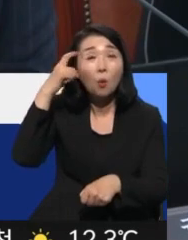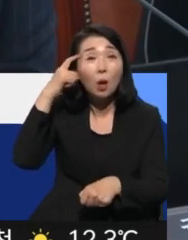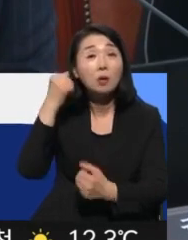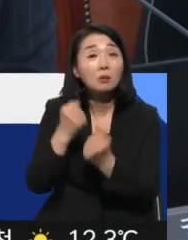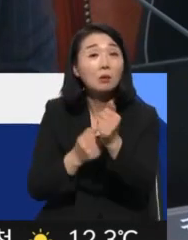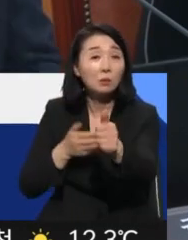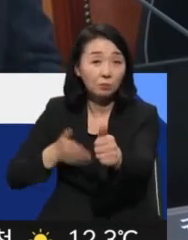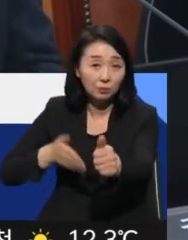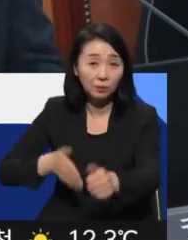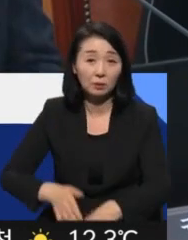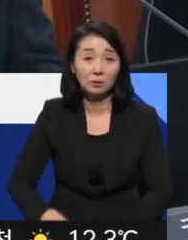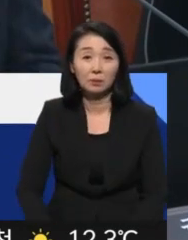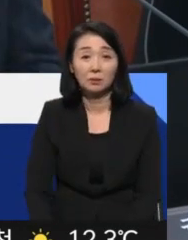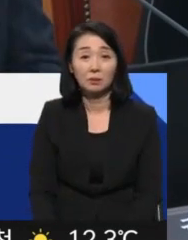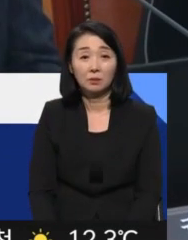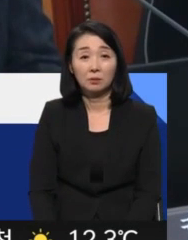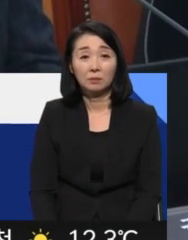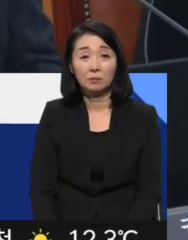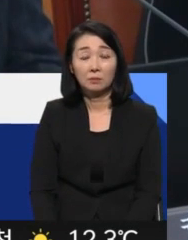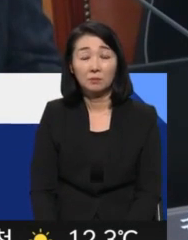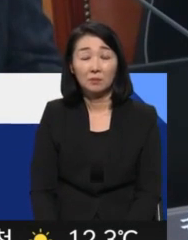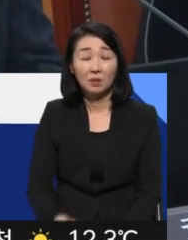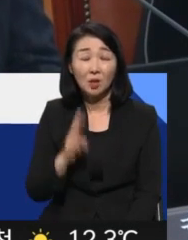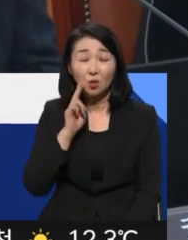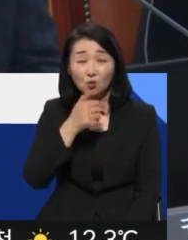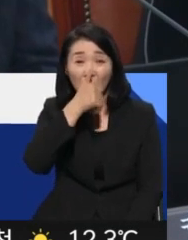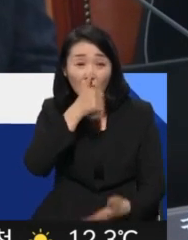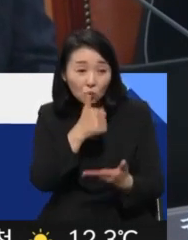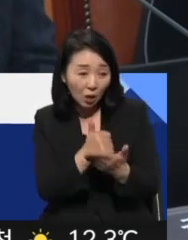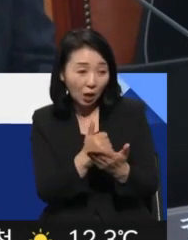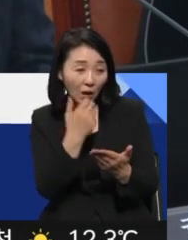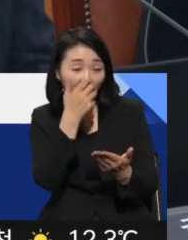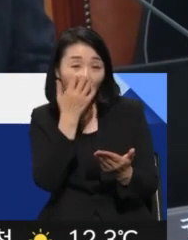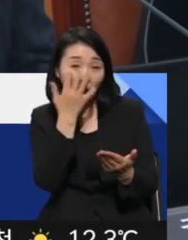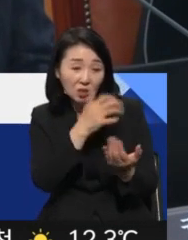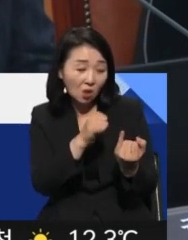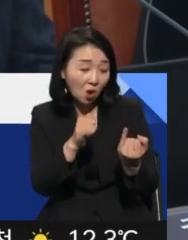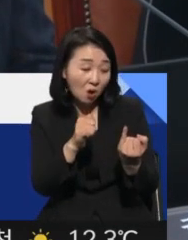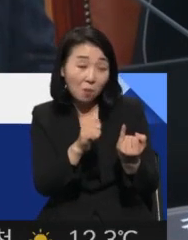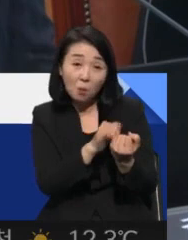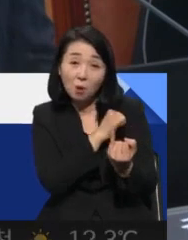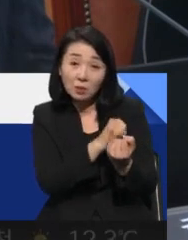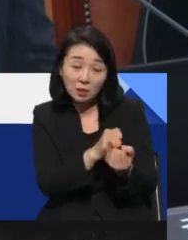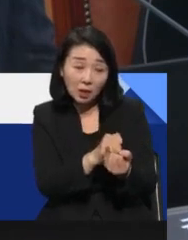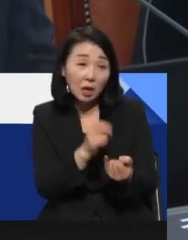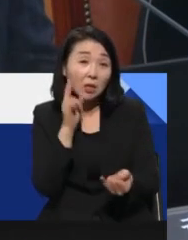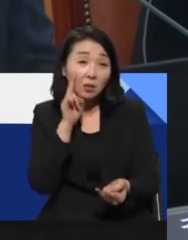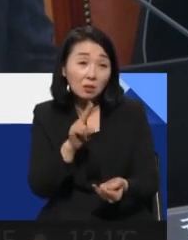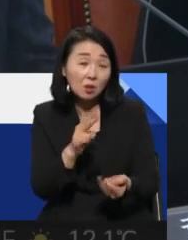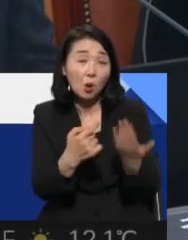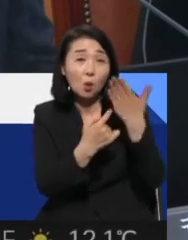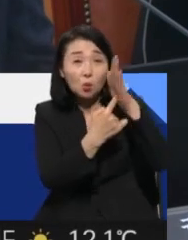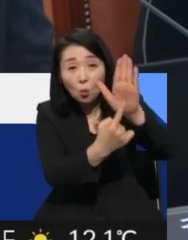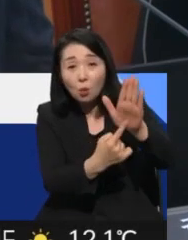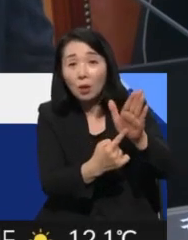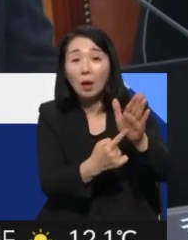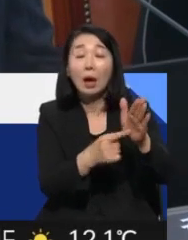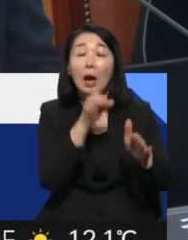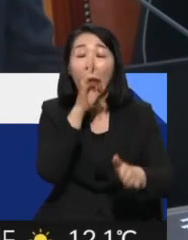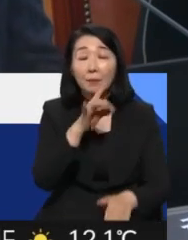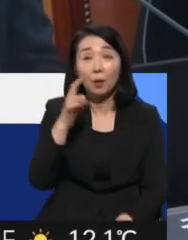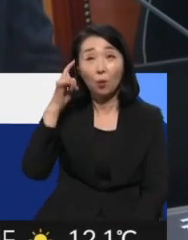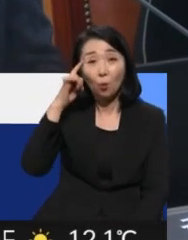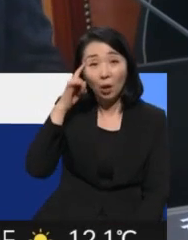설명을 해주셔야죠. 중대범죄이고 성범죄 특성상 공개 수사를 할 수는 없는 상황이고, 도두순보다 더 무서운 사건인 거 아는데도